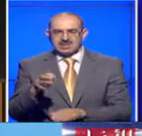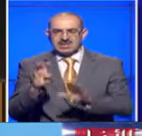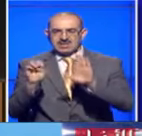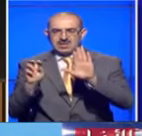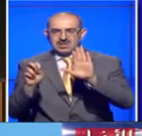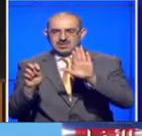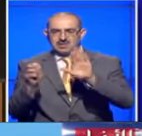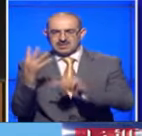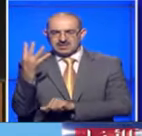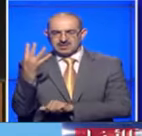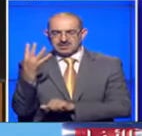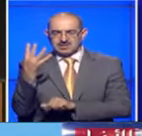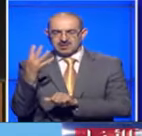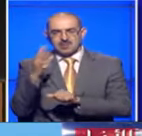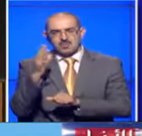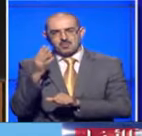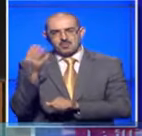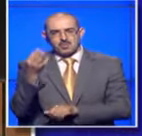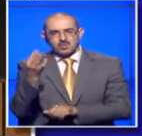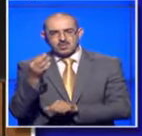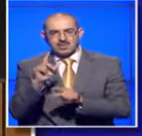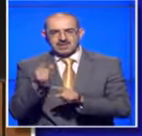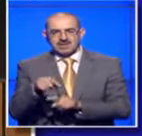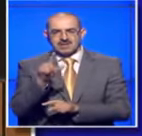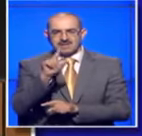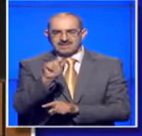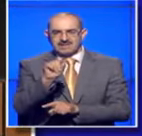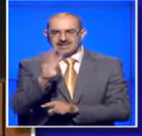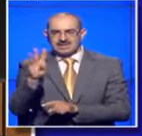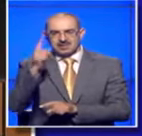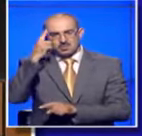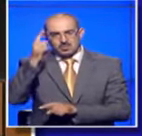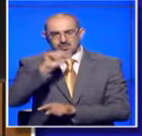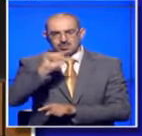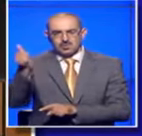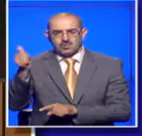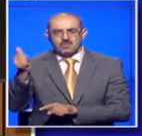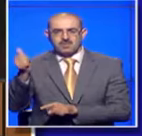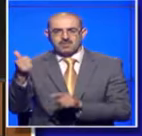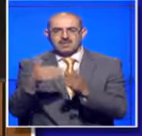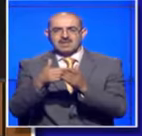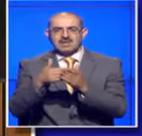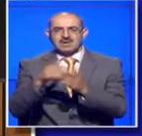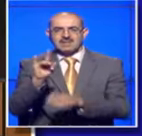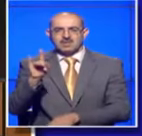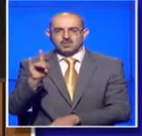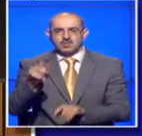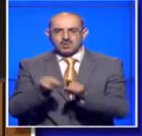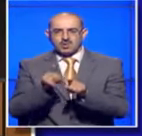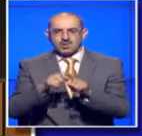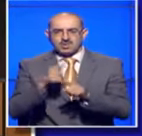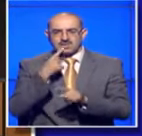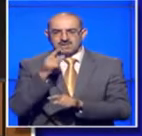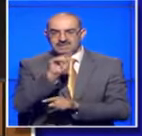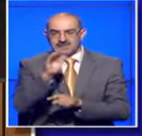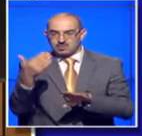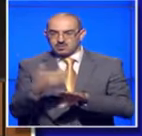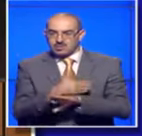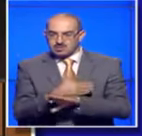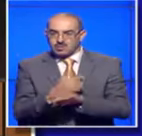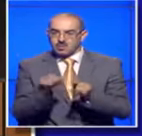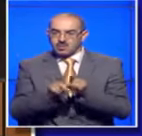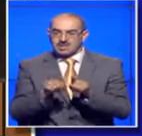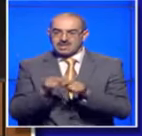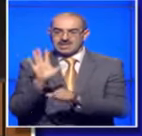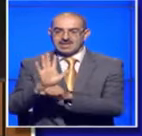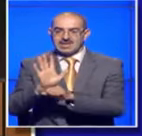10484 أي بنسبة تقدر ب 24 حالة لكل 100,000 نسمة. وفي خلال 24 ساعة الأخيرة